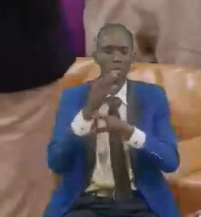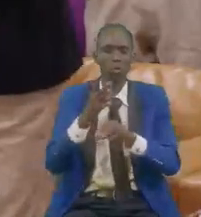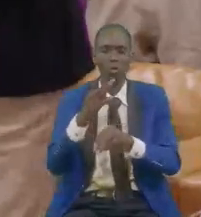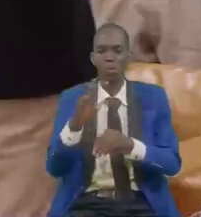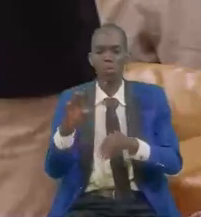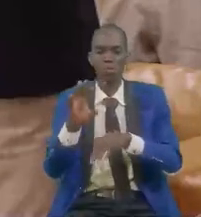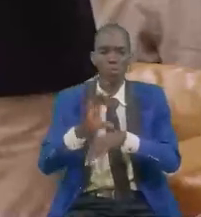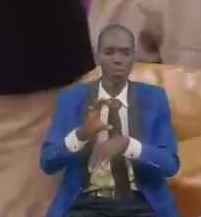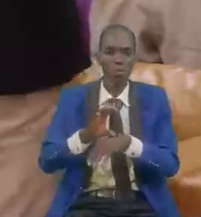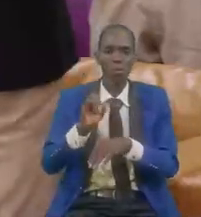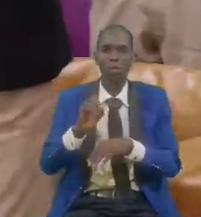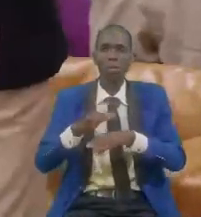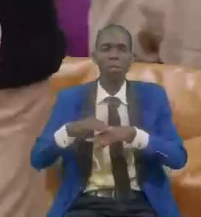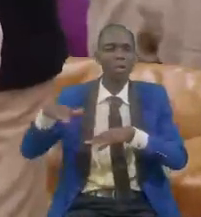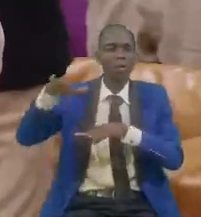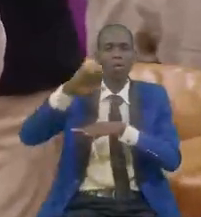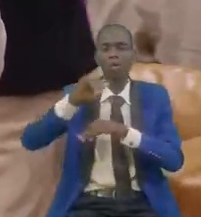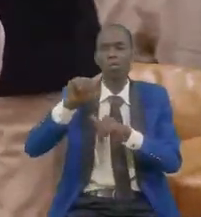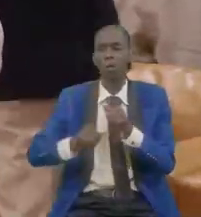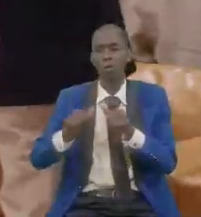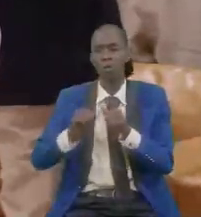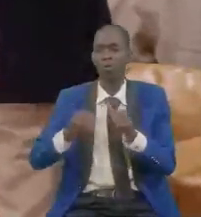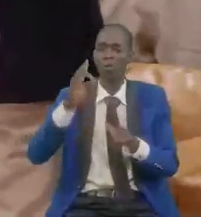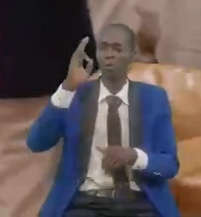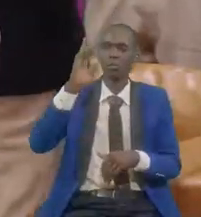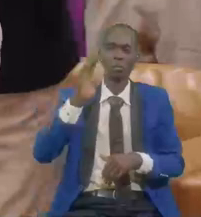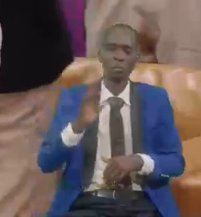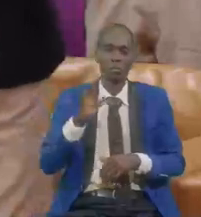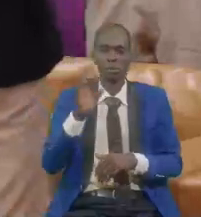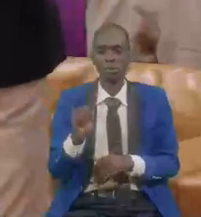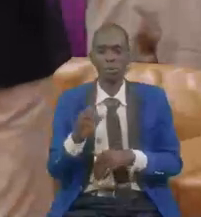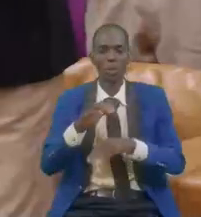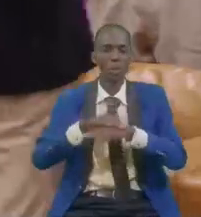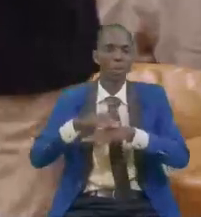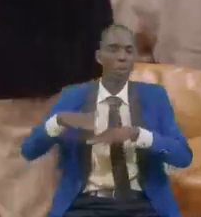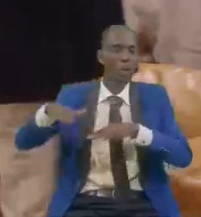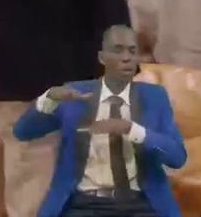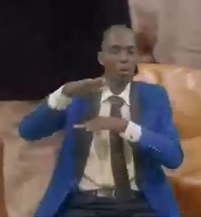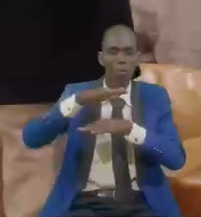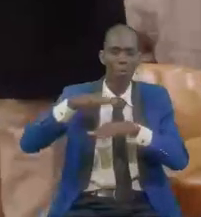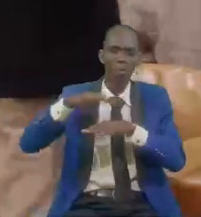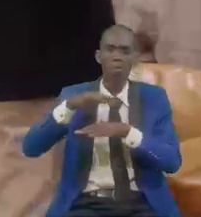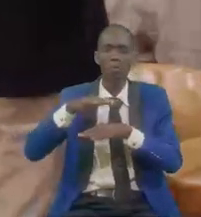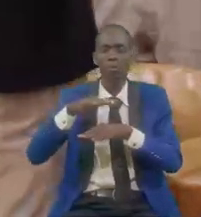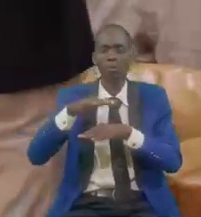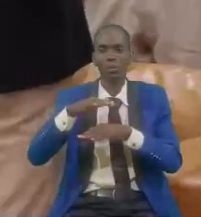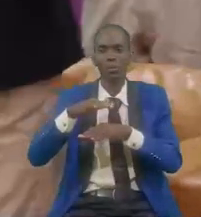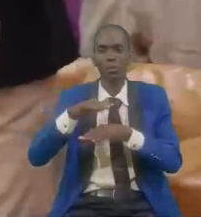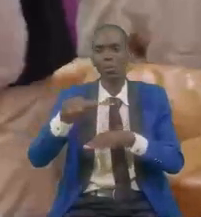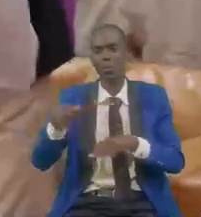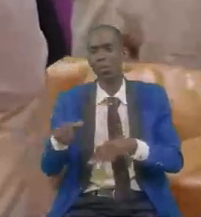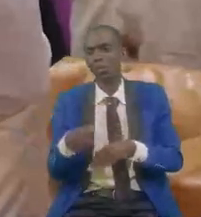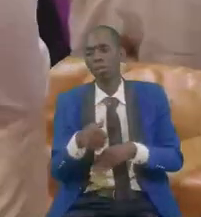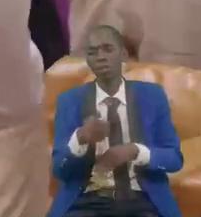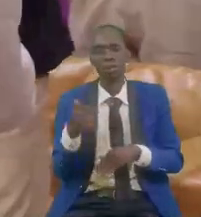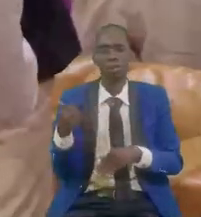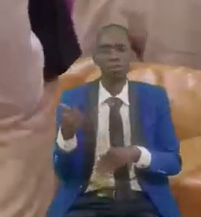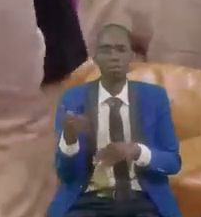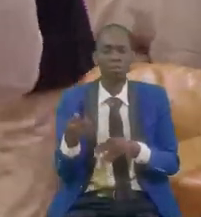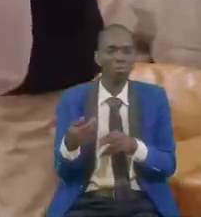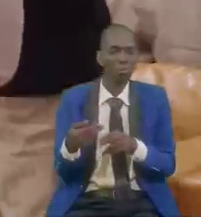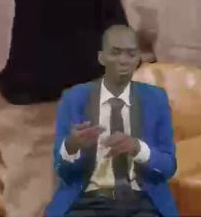pionnier. La parole de Dieu est au-dessus de tout pasteur. La parole de Dieu est au-dessus